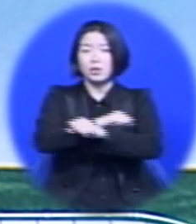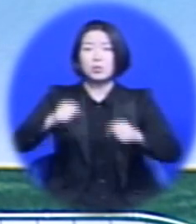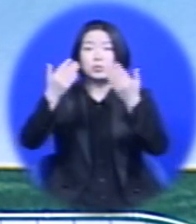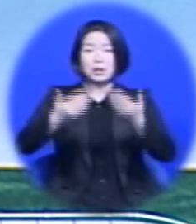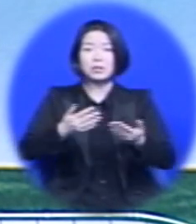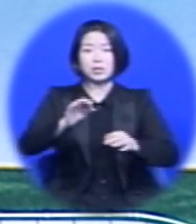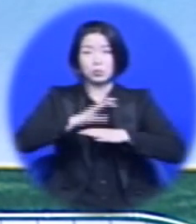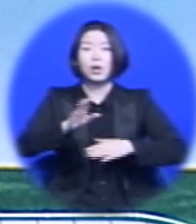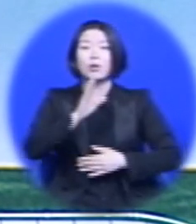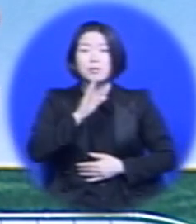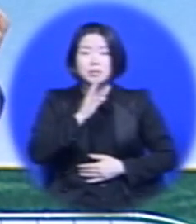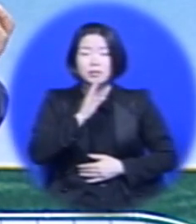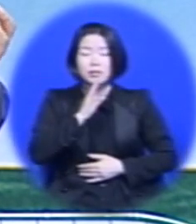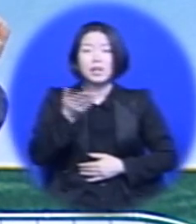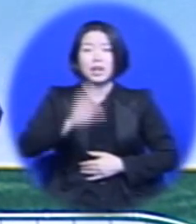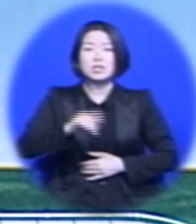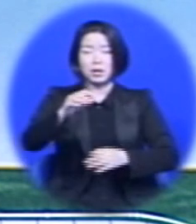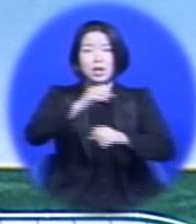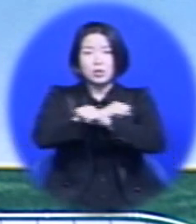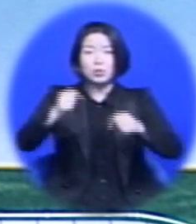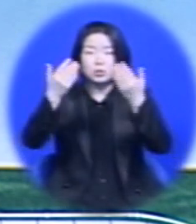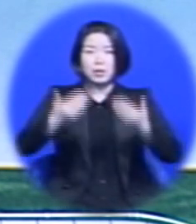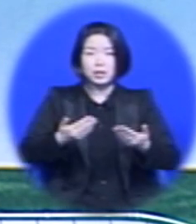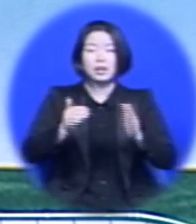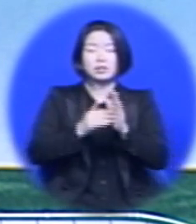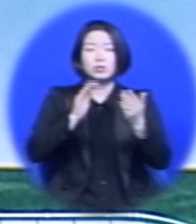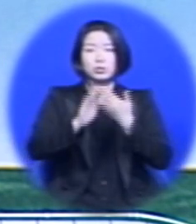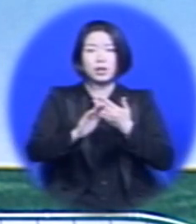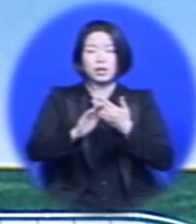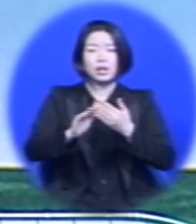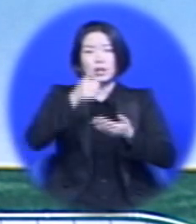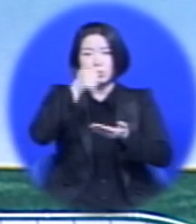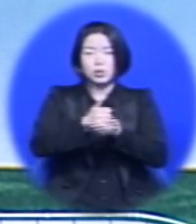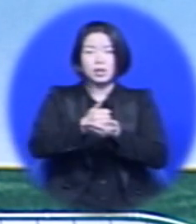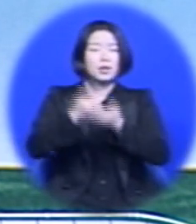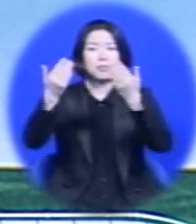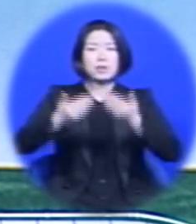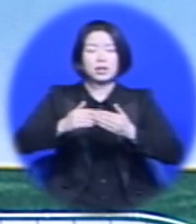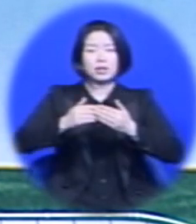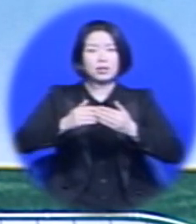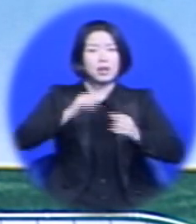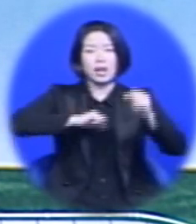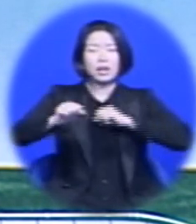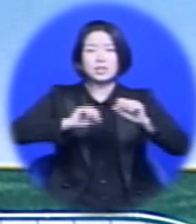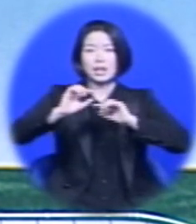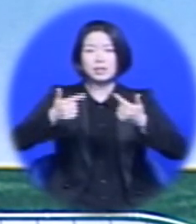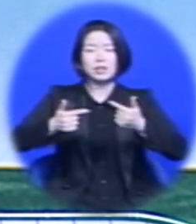놀랍지만 용서받았다고 죄를 또 안 짓게 된다는 보장은 아닙니다